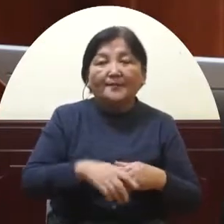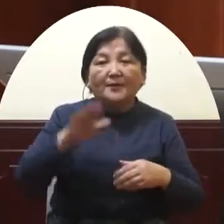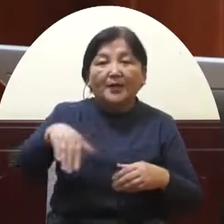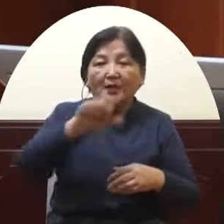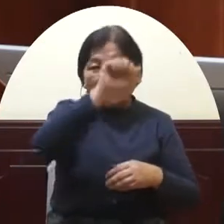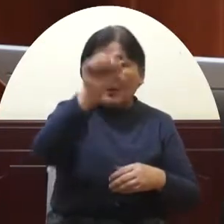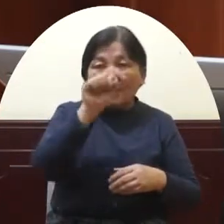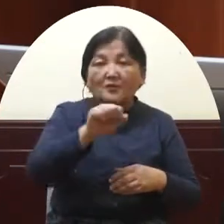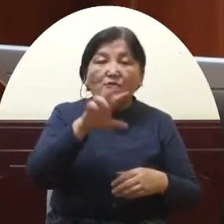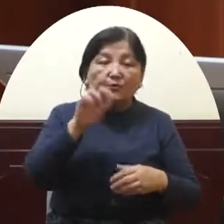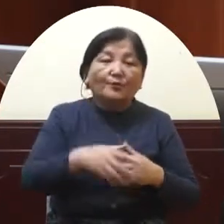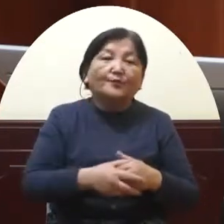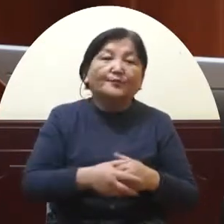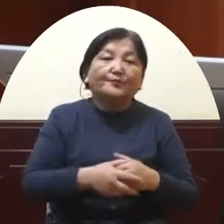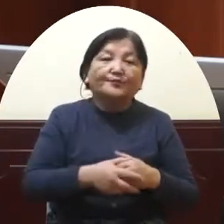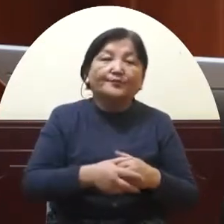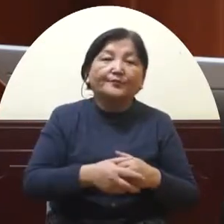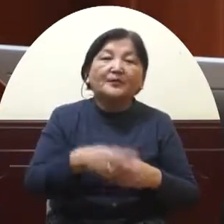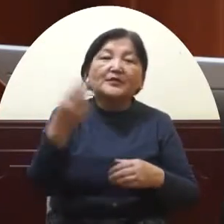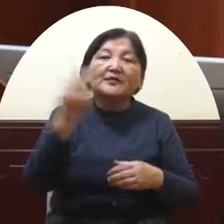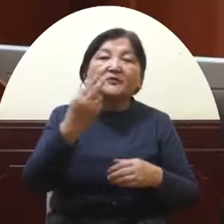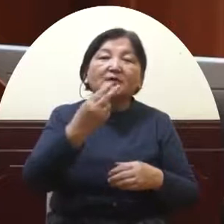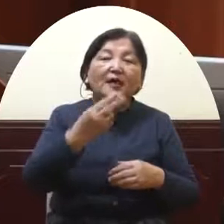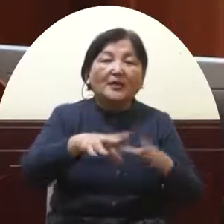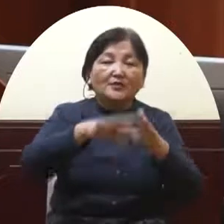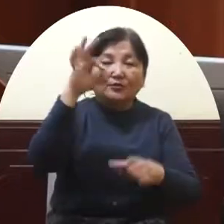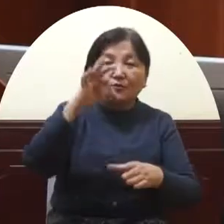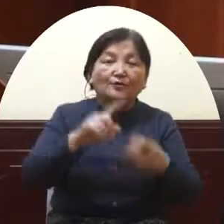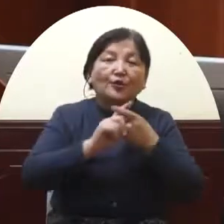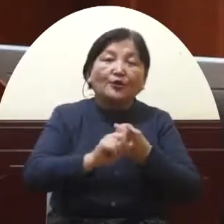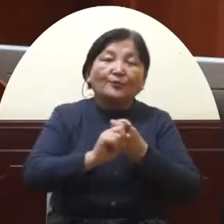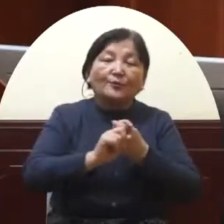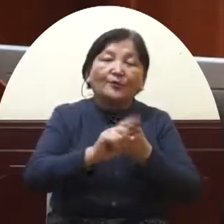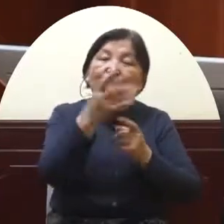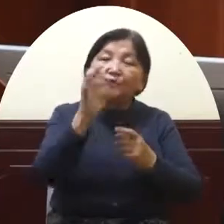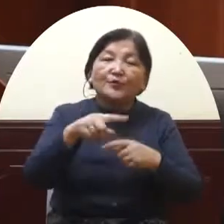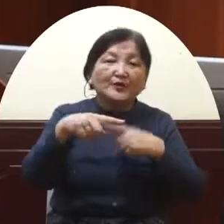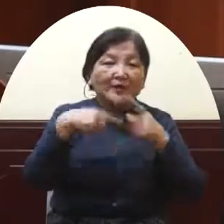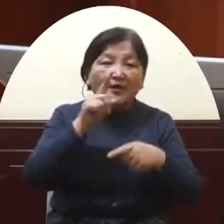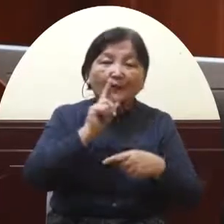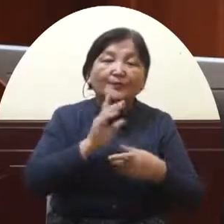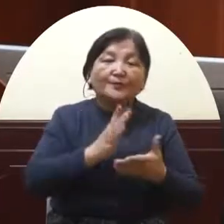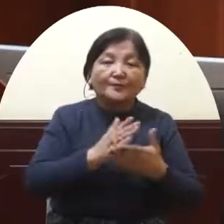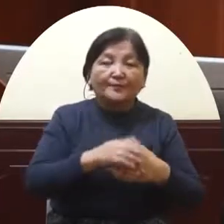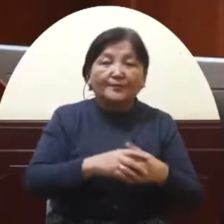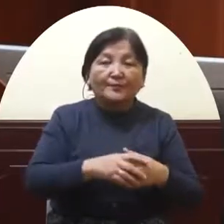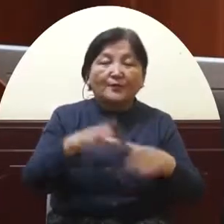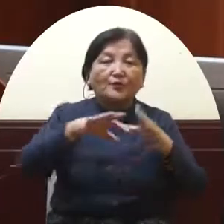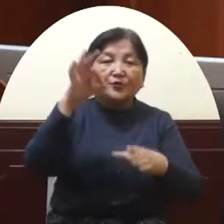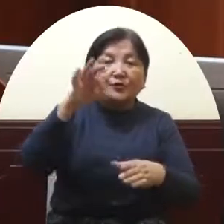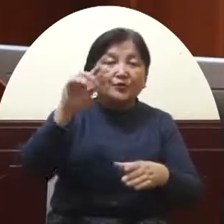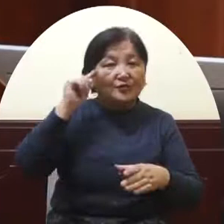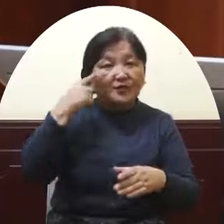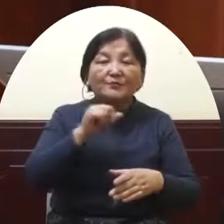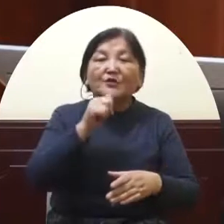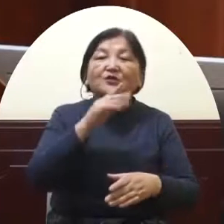Дараагийн асуудал нь бол би энэ цагаан сонголттой холбоотой асуудлыг хөндгөсөн юм. Би яагаад энэ хөндгөж байгааг нөхөр сонгогчд тэнэг биш шүү гэдгийг бас ахаад